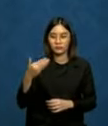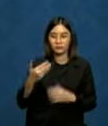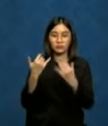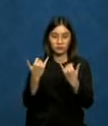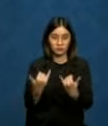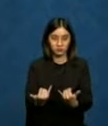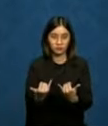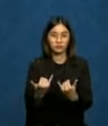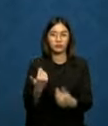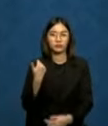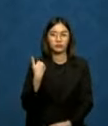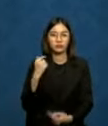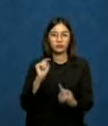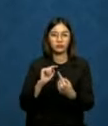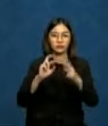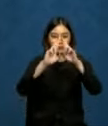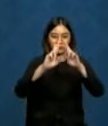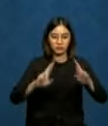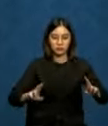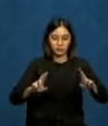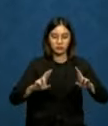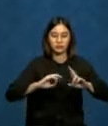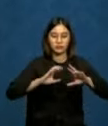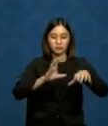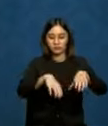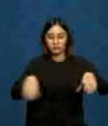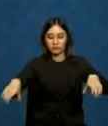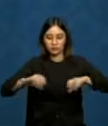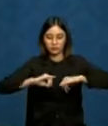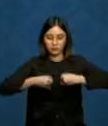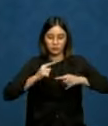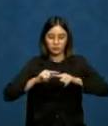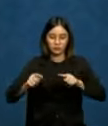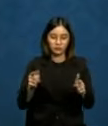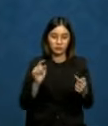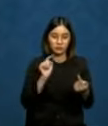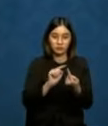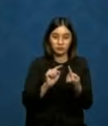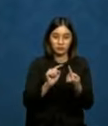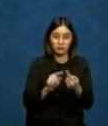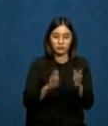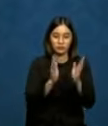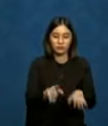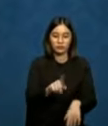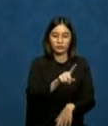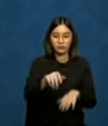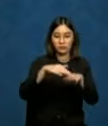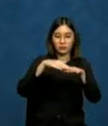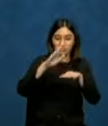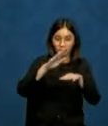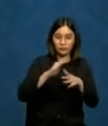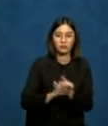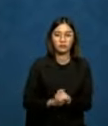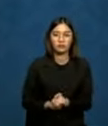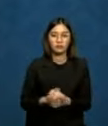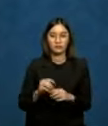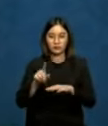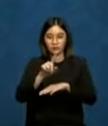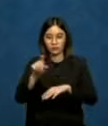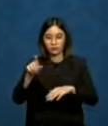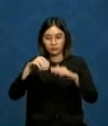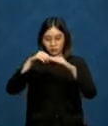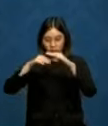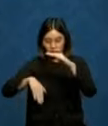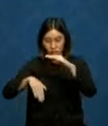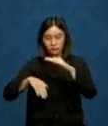ปัจจุบันมีสถานประกอบกิจการนะคะตั้งแต่ขณะที่ 100คนขึ้นไปแล้วก็ขนาดที่ต่ำกว่า